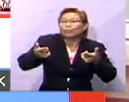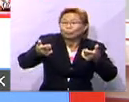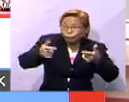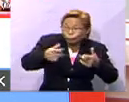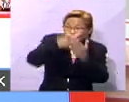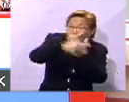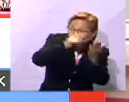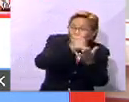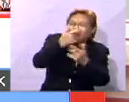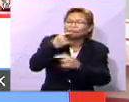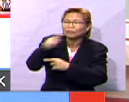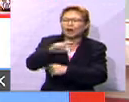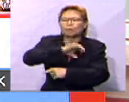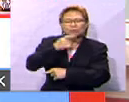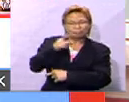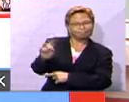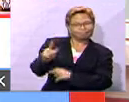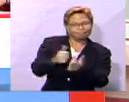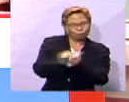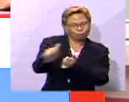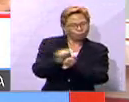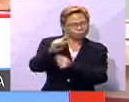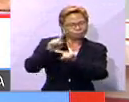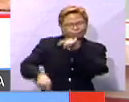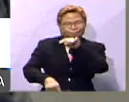mengarahkan pdrm untuk tidak